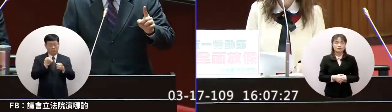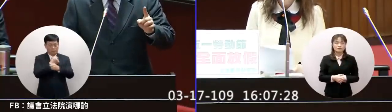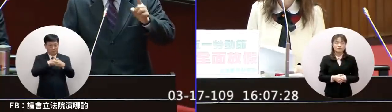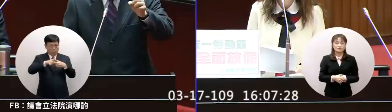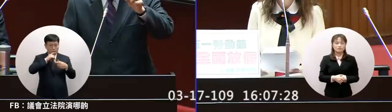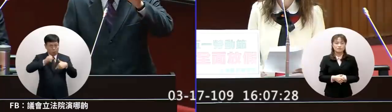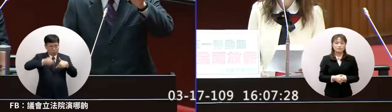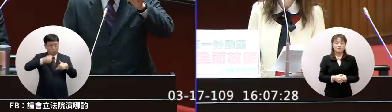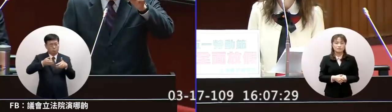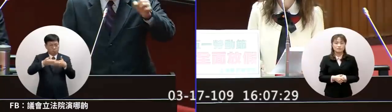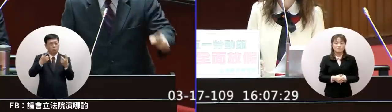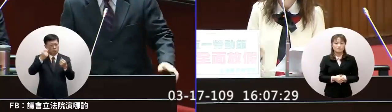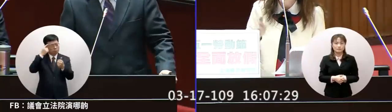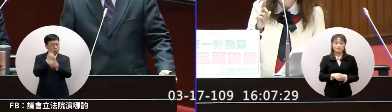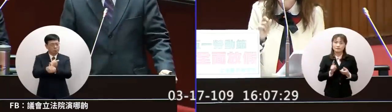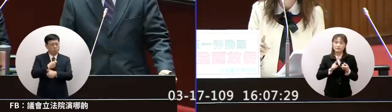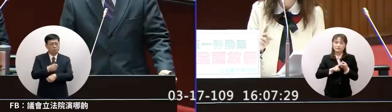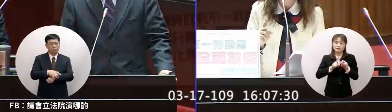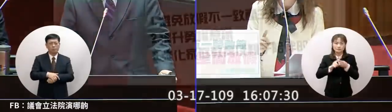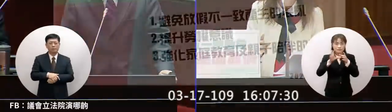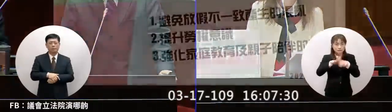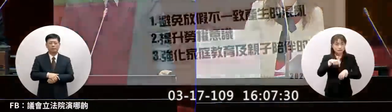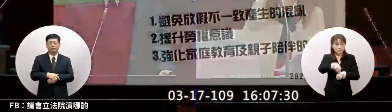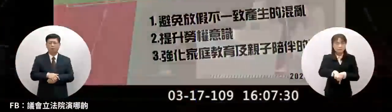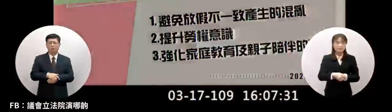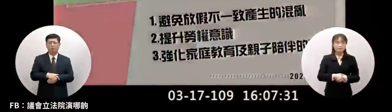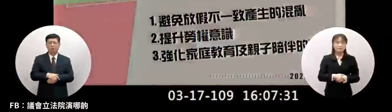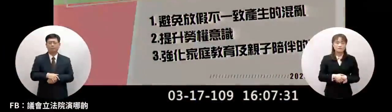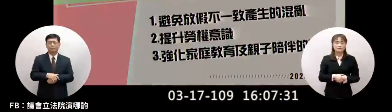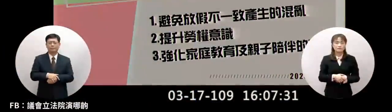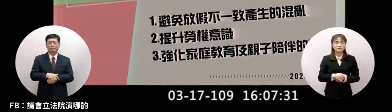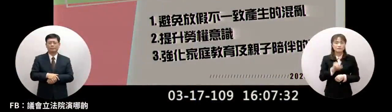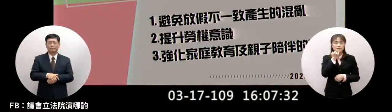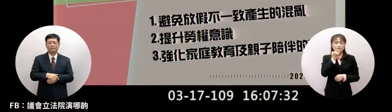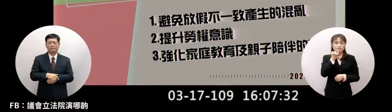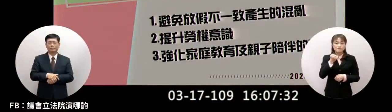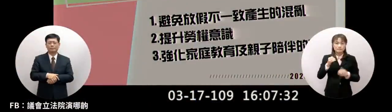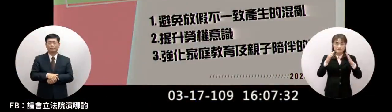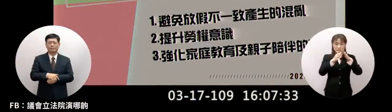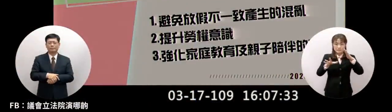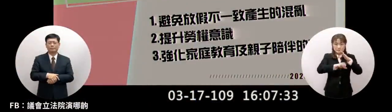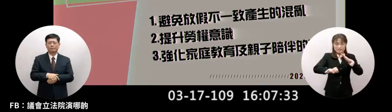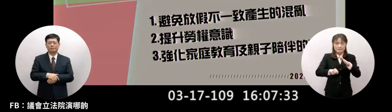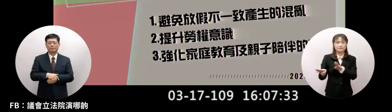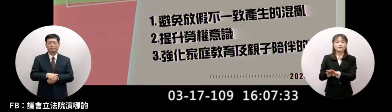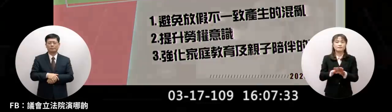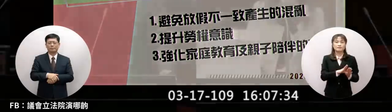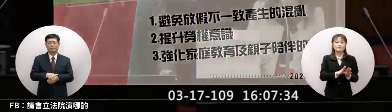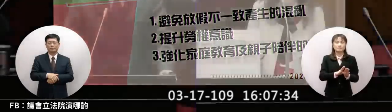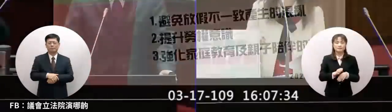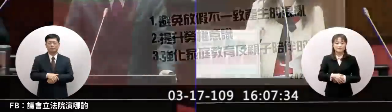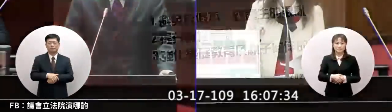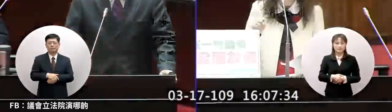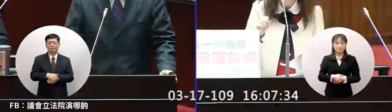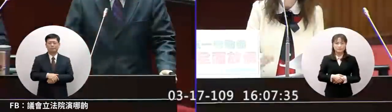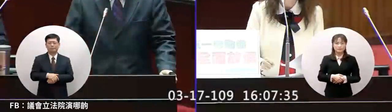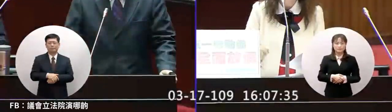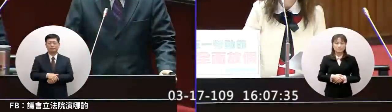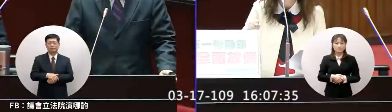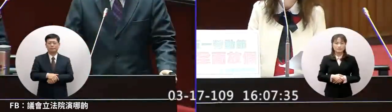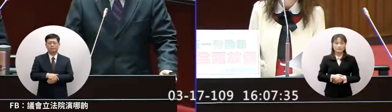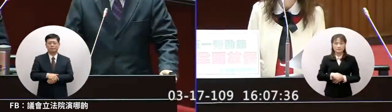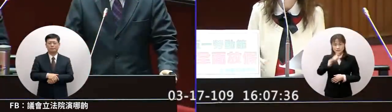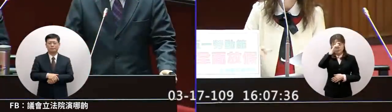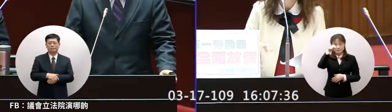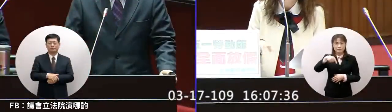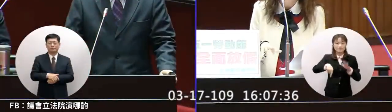当作重要，这咱嘛是考虑的。 对，啊，就是有这个劳工节，但所以让全家放假吼，这嘛是一个交通教育的一环。所以拜托咱议长，